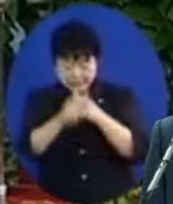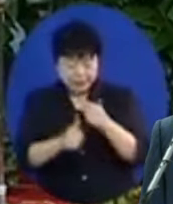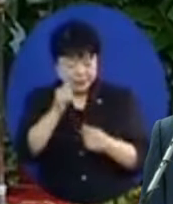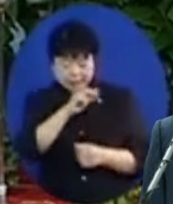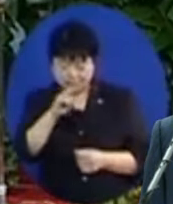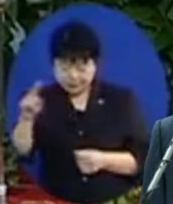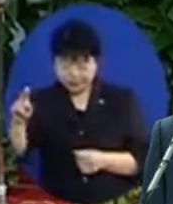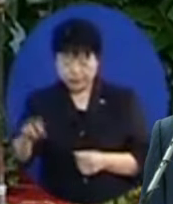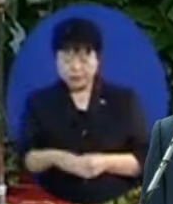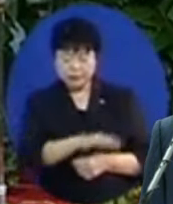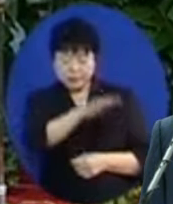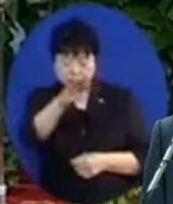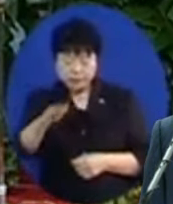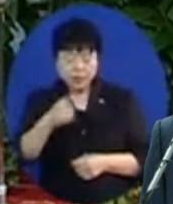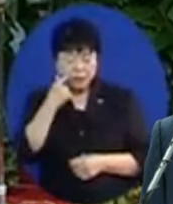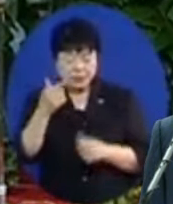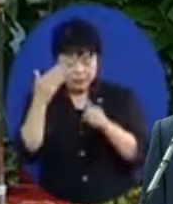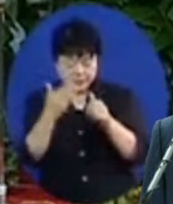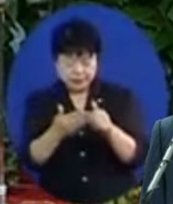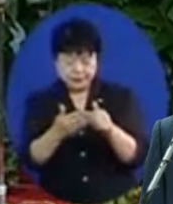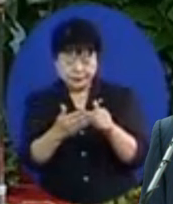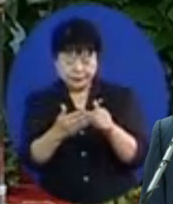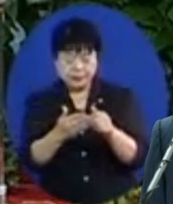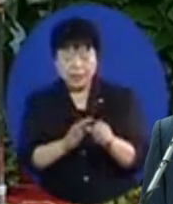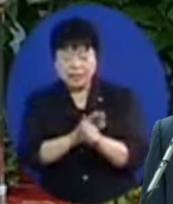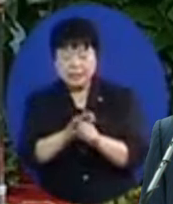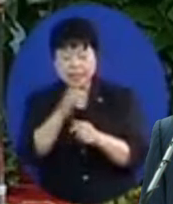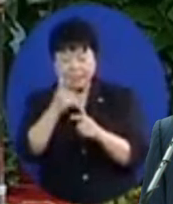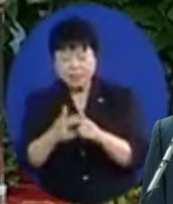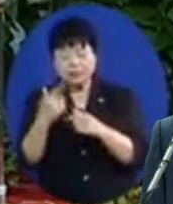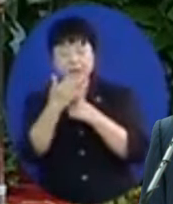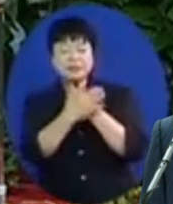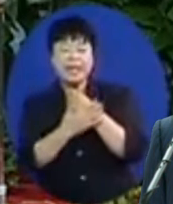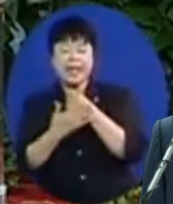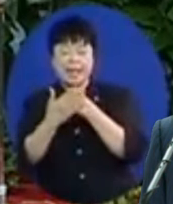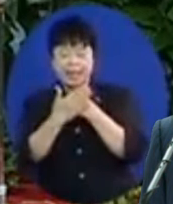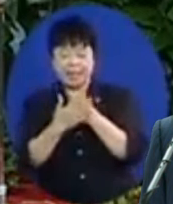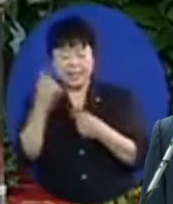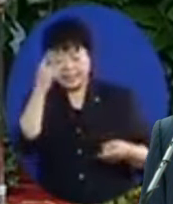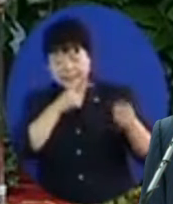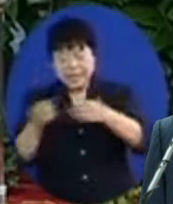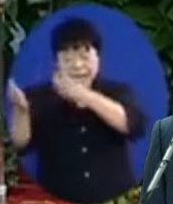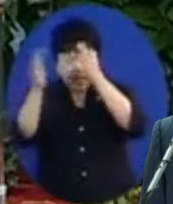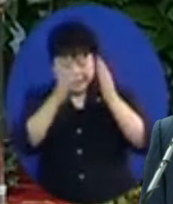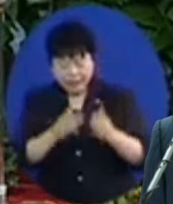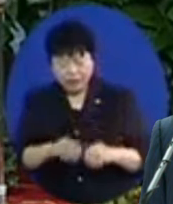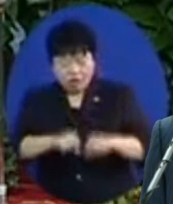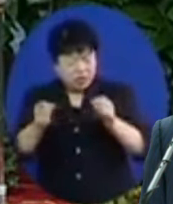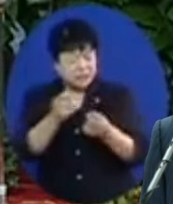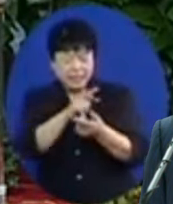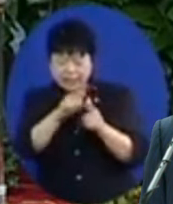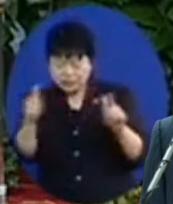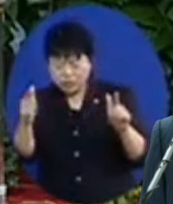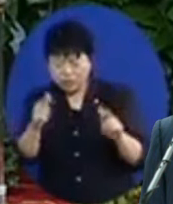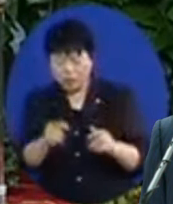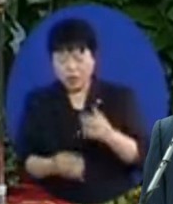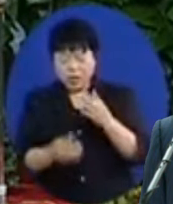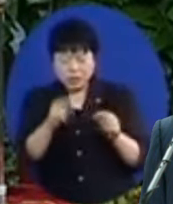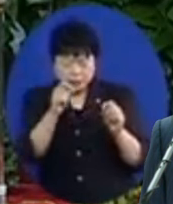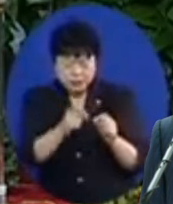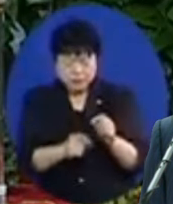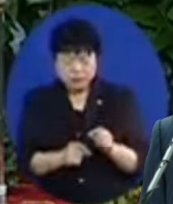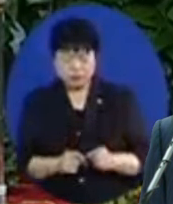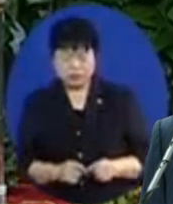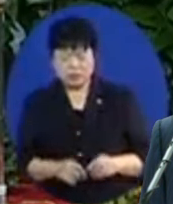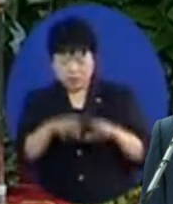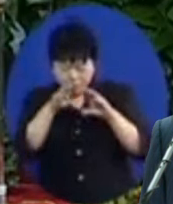하나님, 우리 아버지 하나님의 사랑과 예수님의 은혜는 상한 갈대도 꺾지 아니하시고 꺼져가는